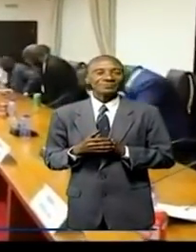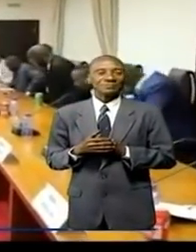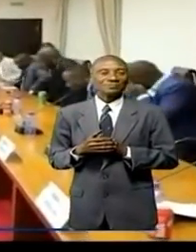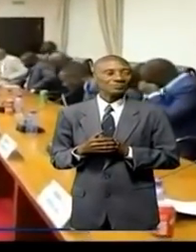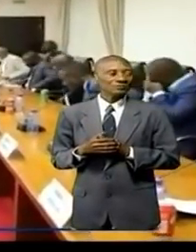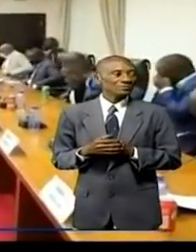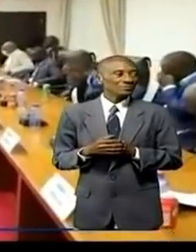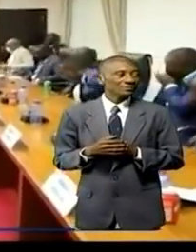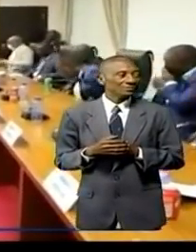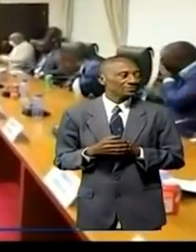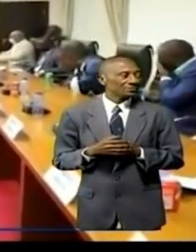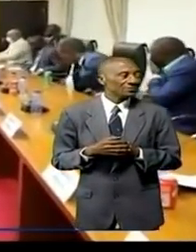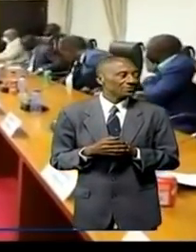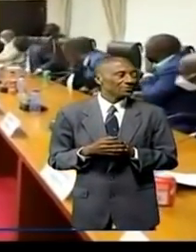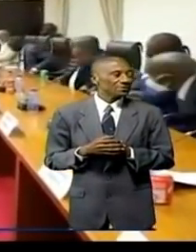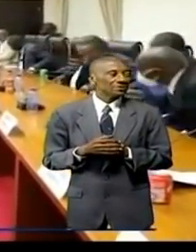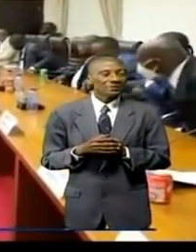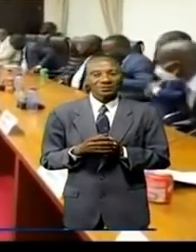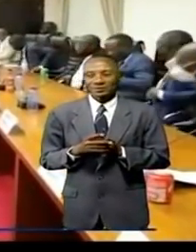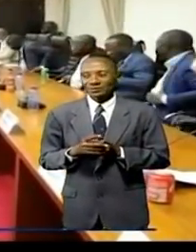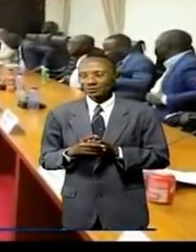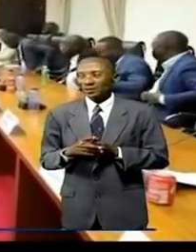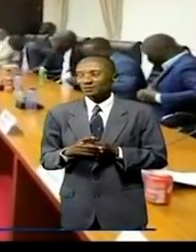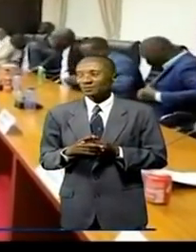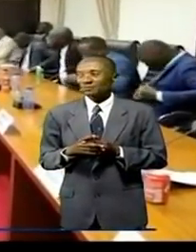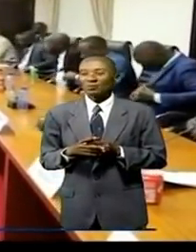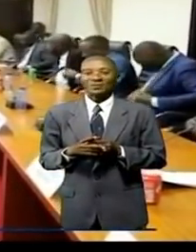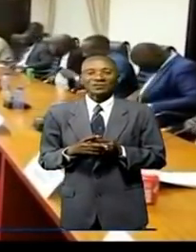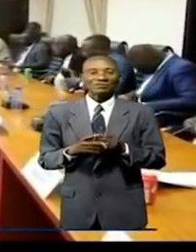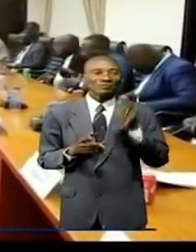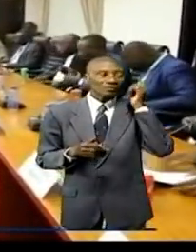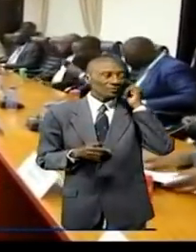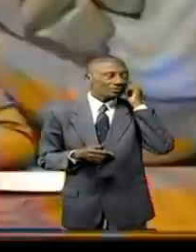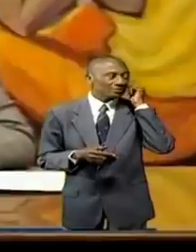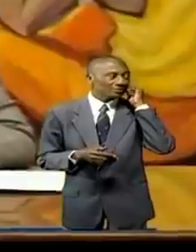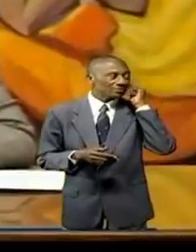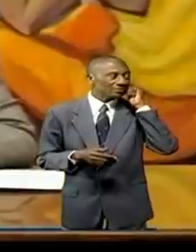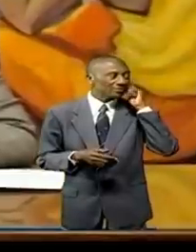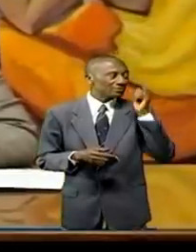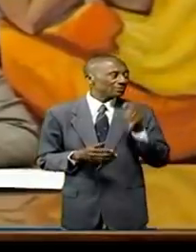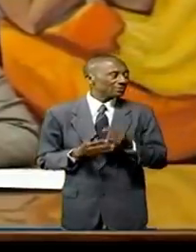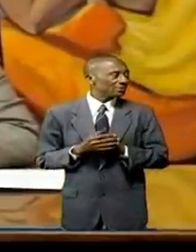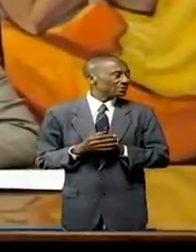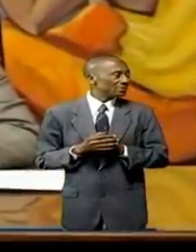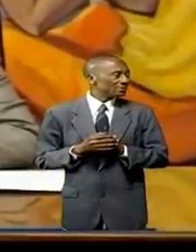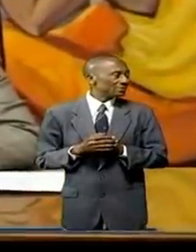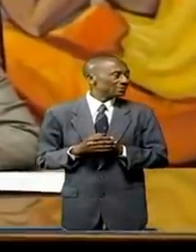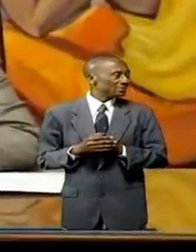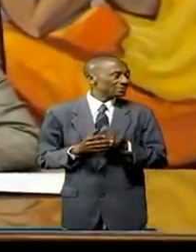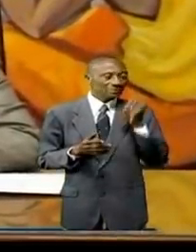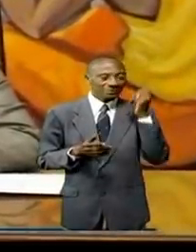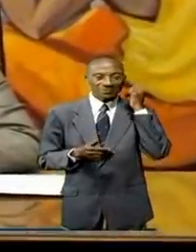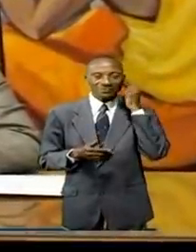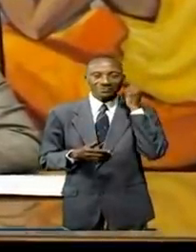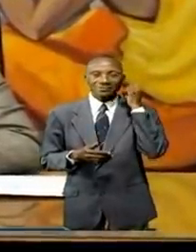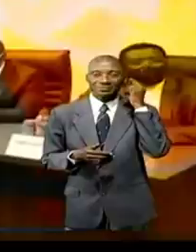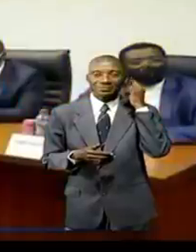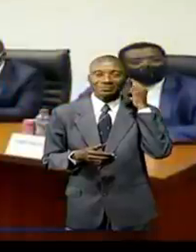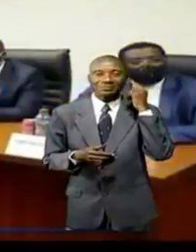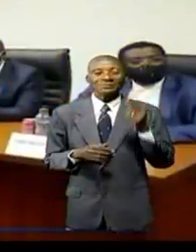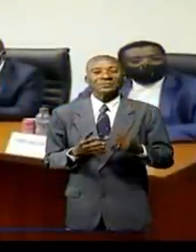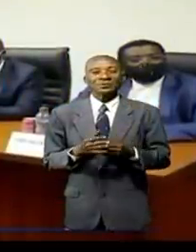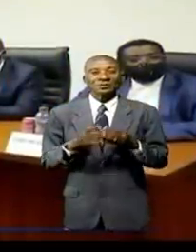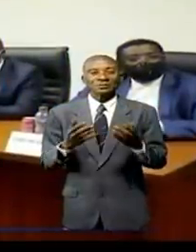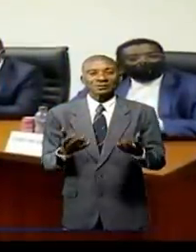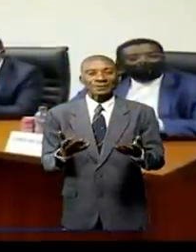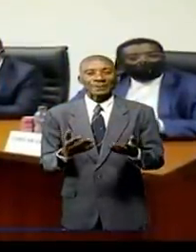Sud Kivu s'annonce pour les tout prochains jours assises qui ont pour objectif de discuter sur la situation de la province dans son passé et